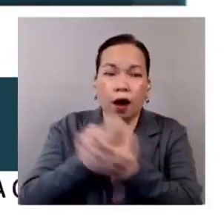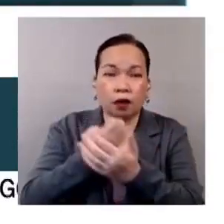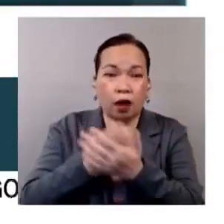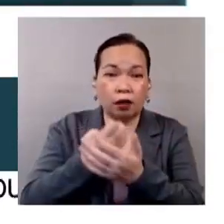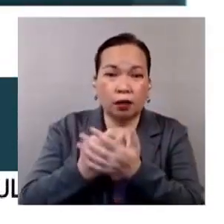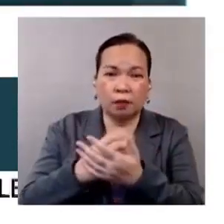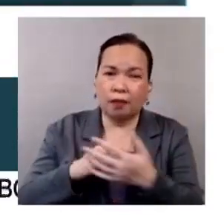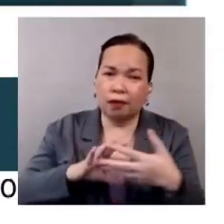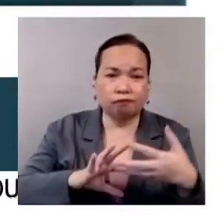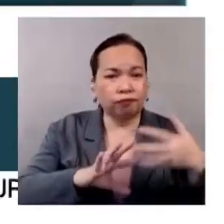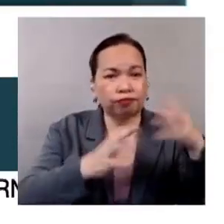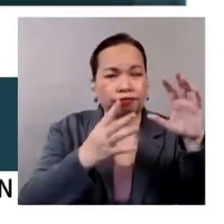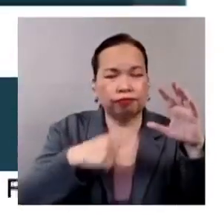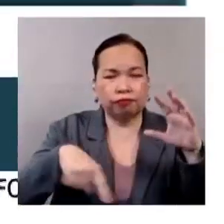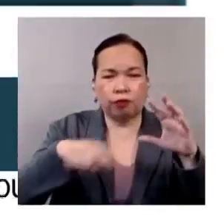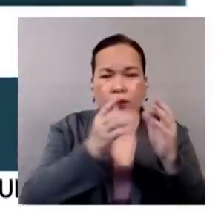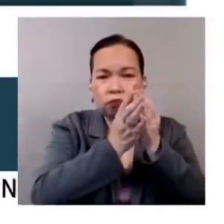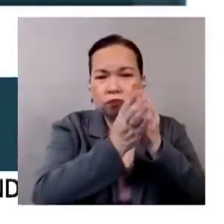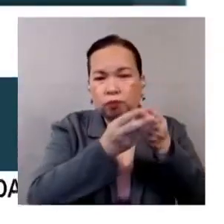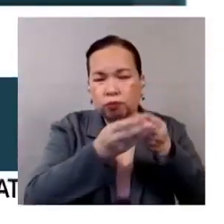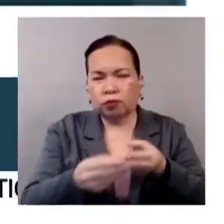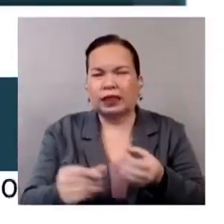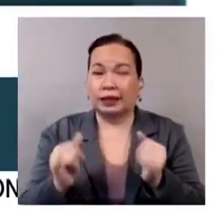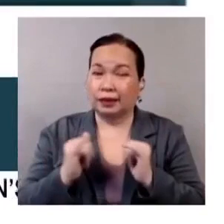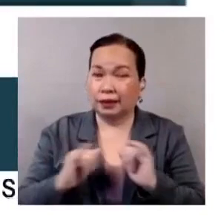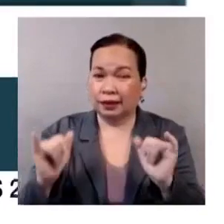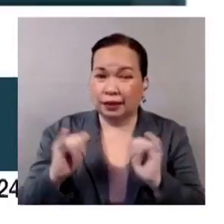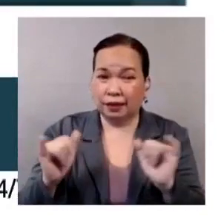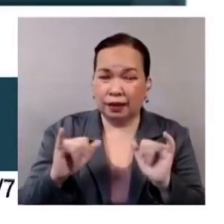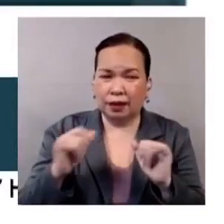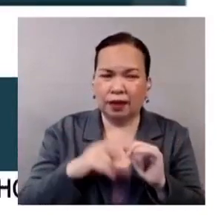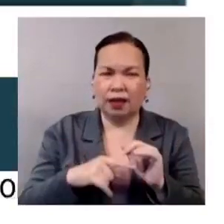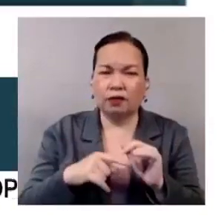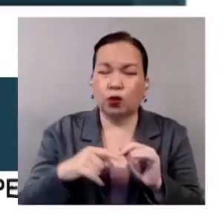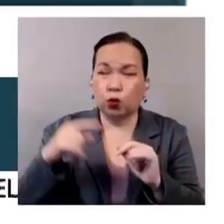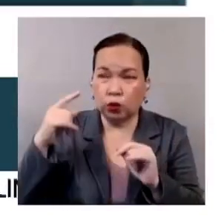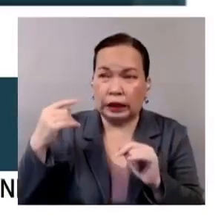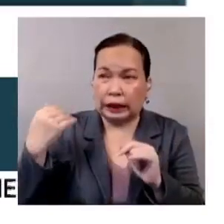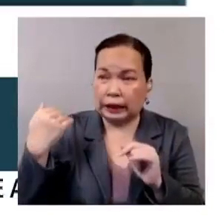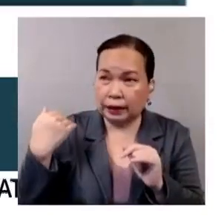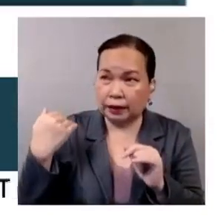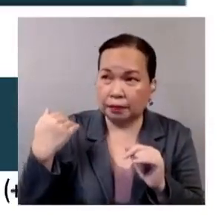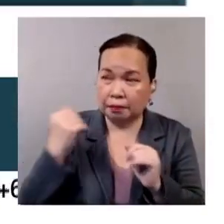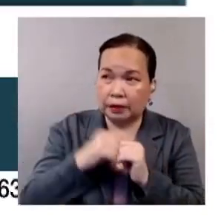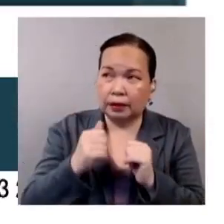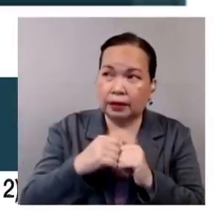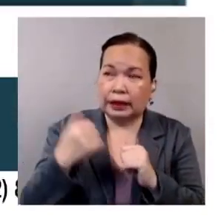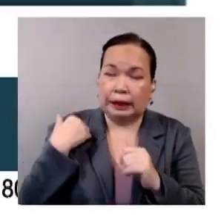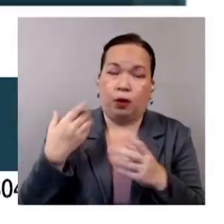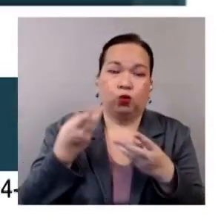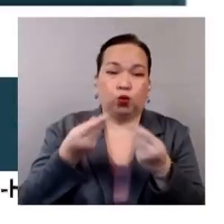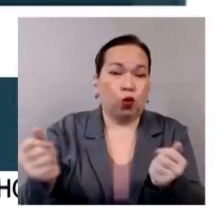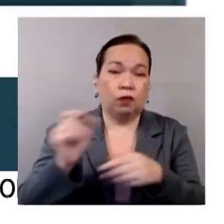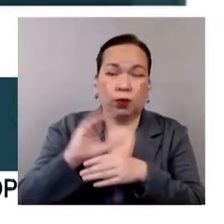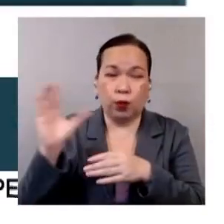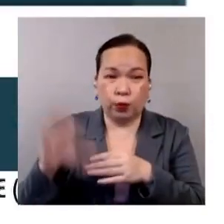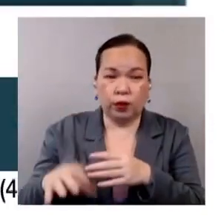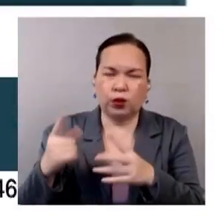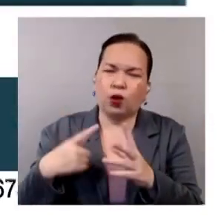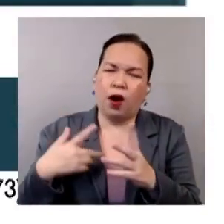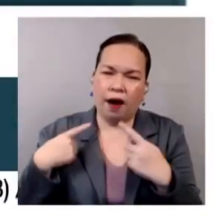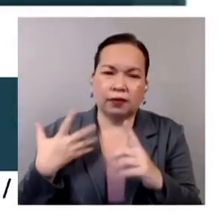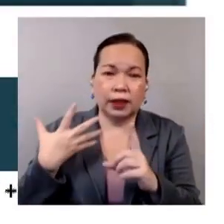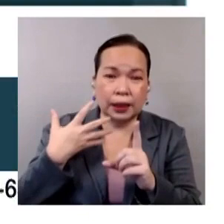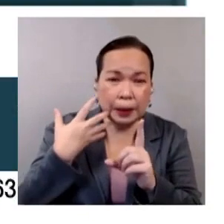it is not something that we can claim to have been contained already. So, malaki pa rin ang impact nito sa ekonomiya moving